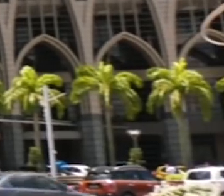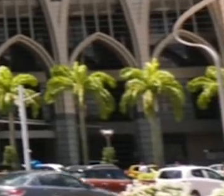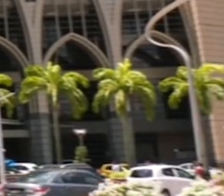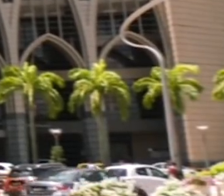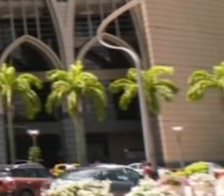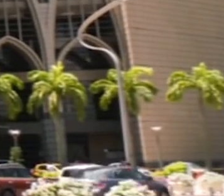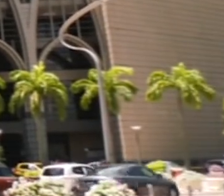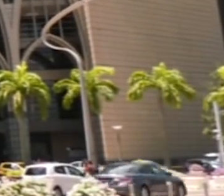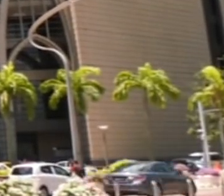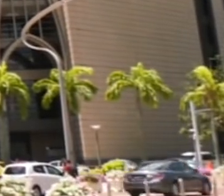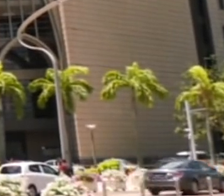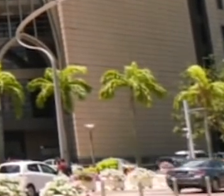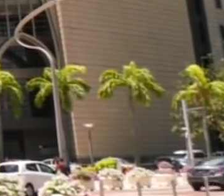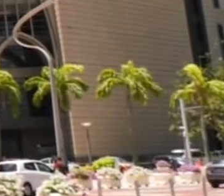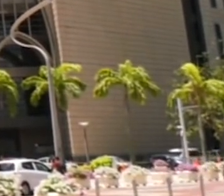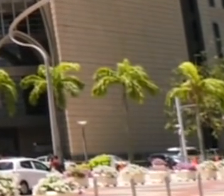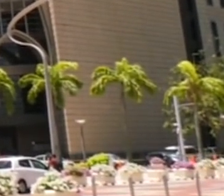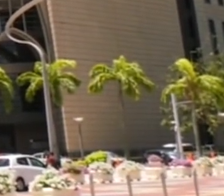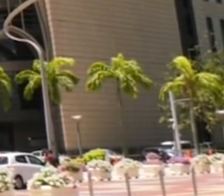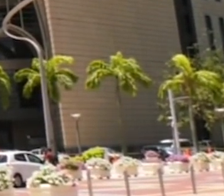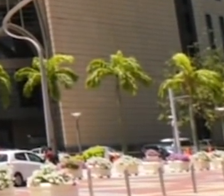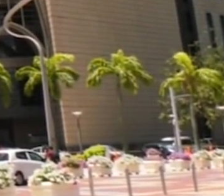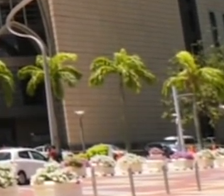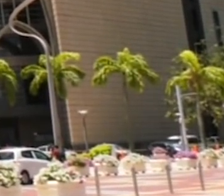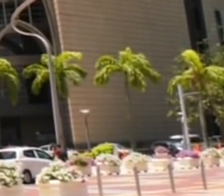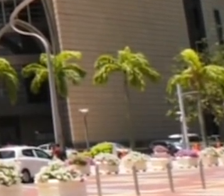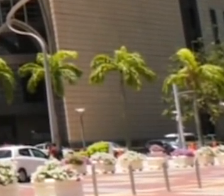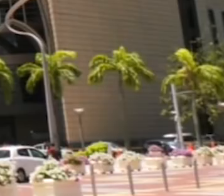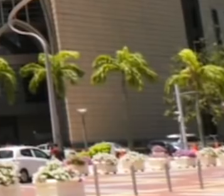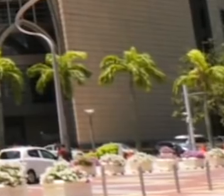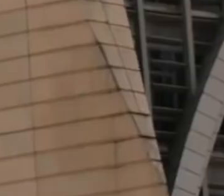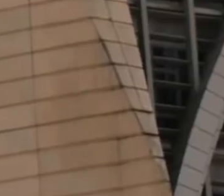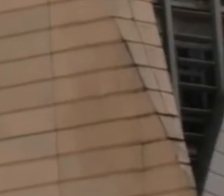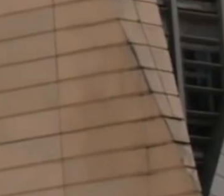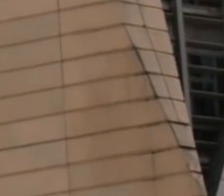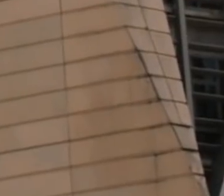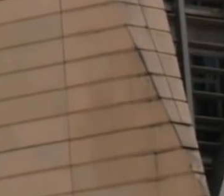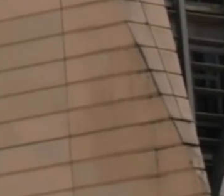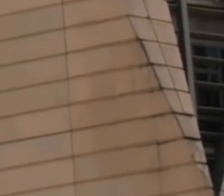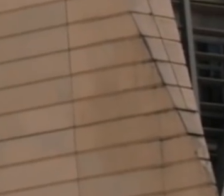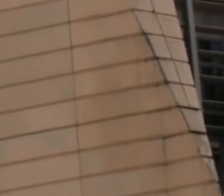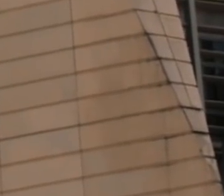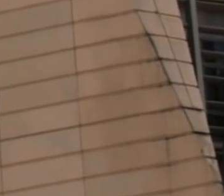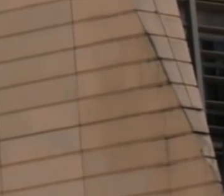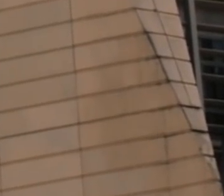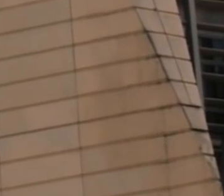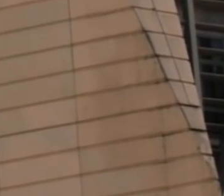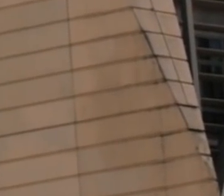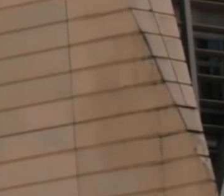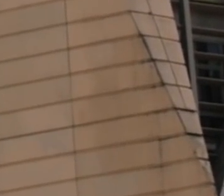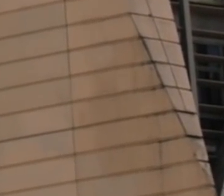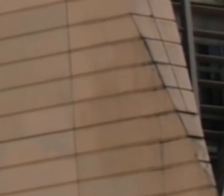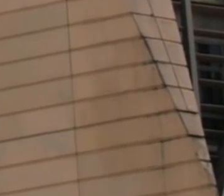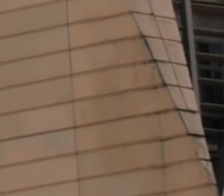dengan pihak pengusaha kecil dan sederhana Hai tujuannya ialah untuk mencari Jalan Penyelesaian